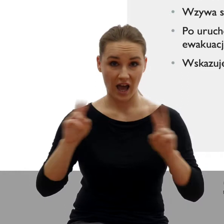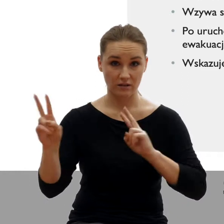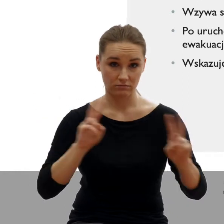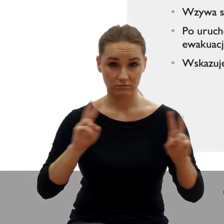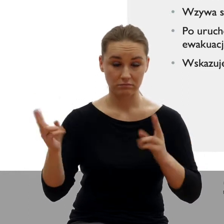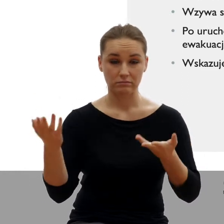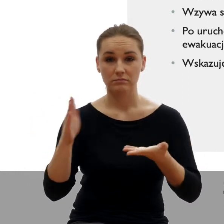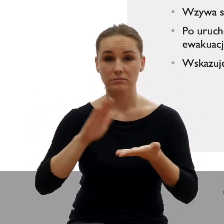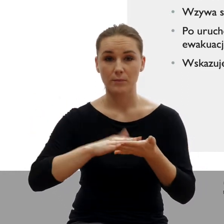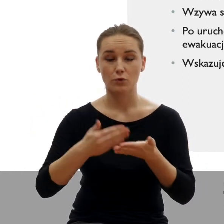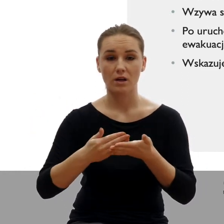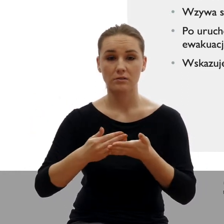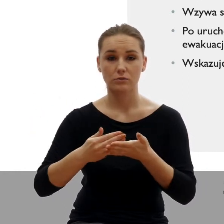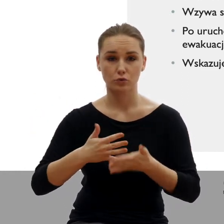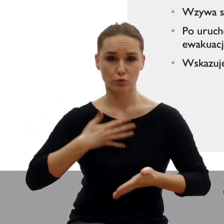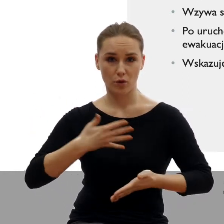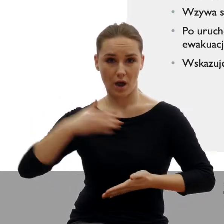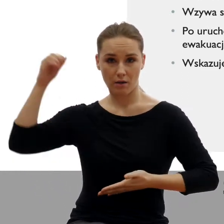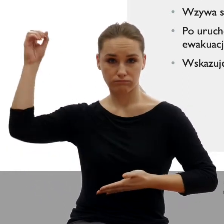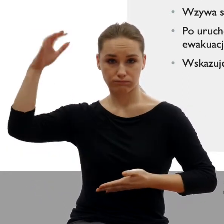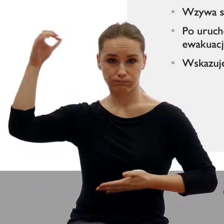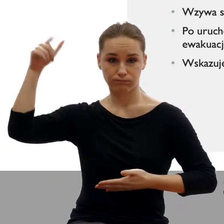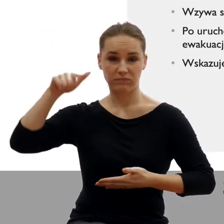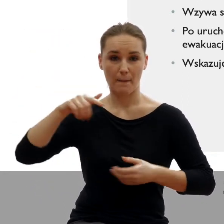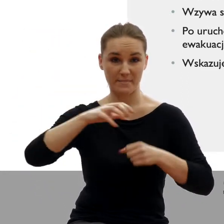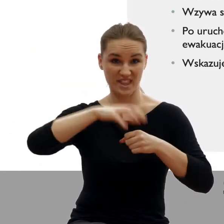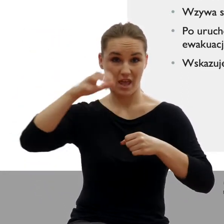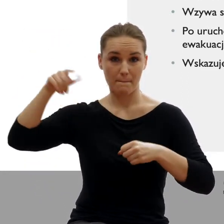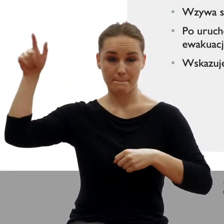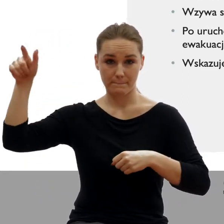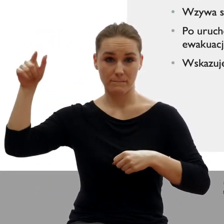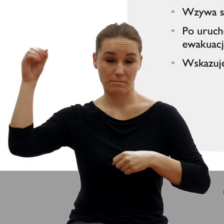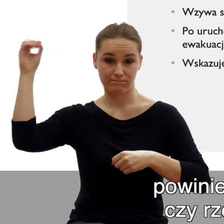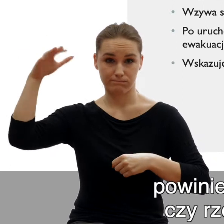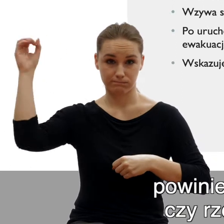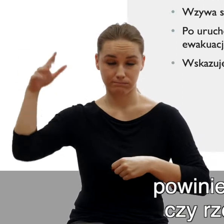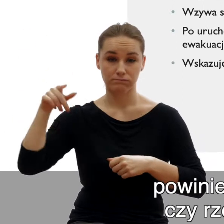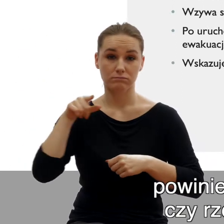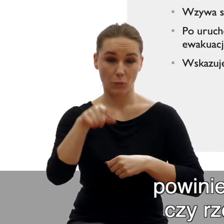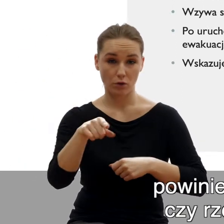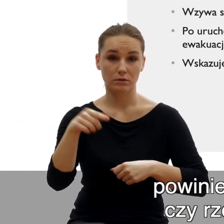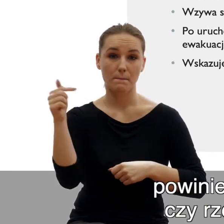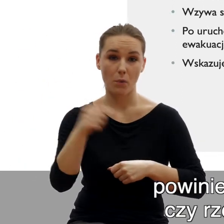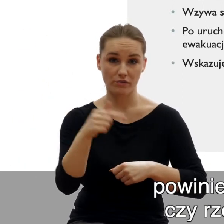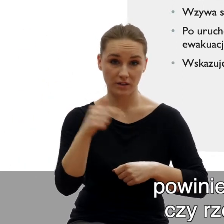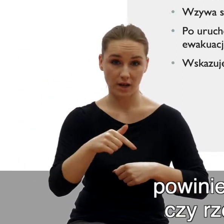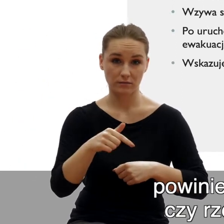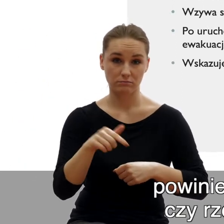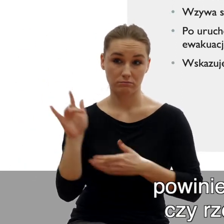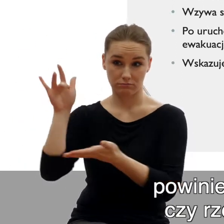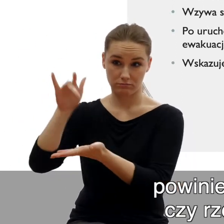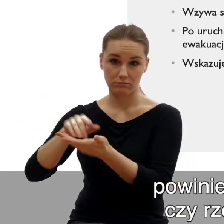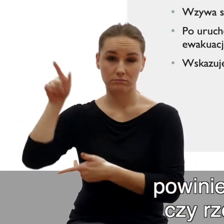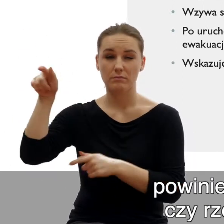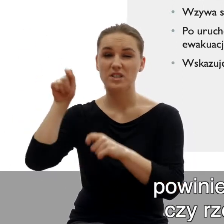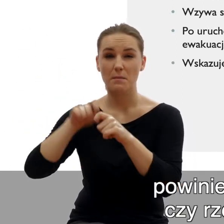zadymiona czujka w jakimś miejscu w obiekcie, powinien udać się w to miejsce i